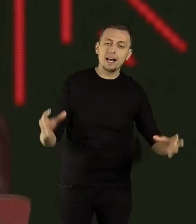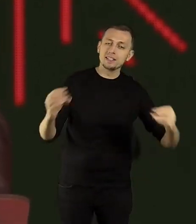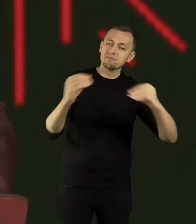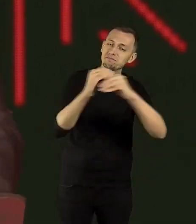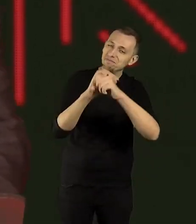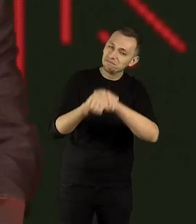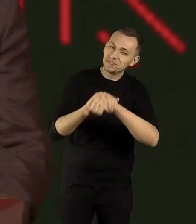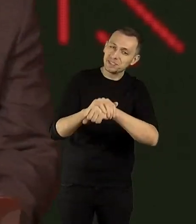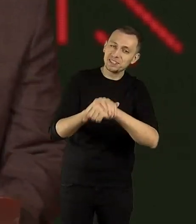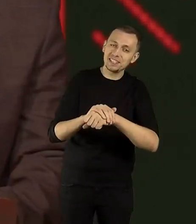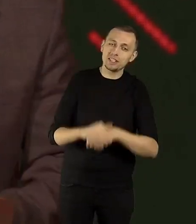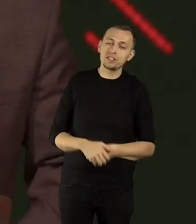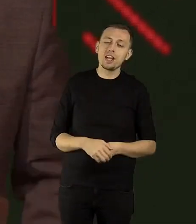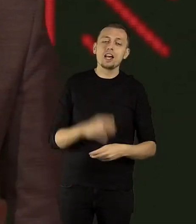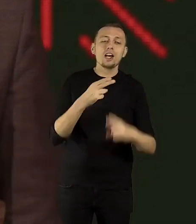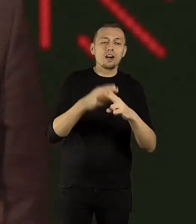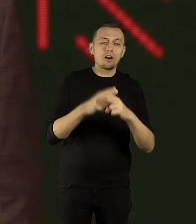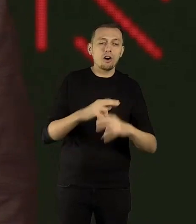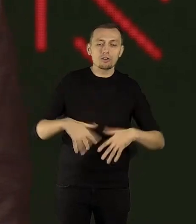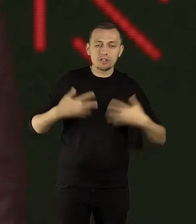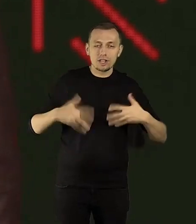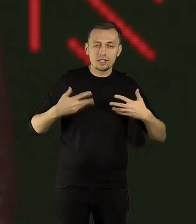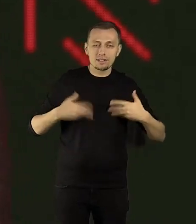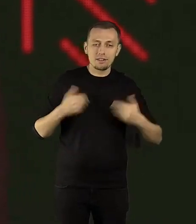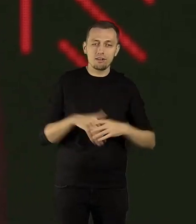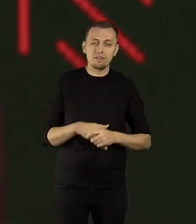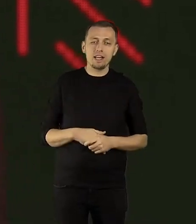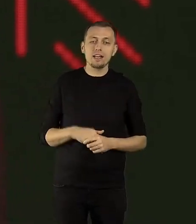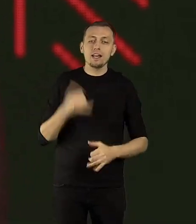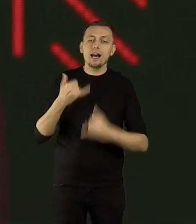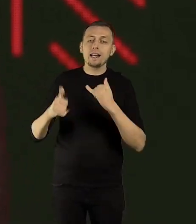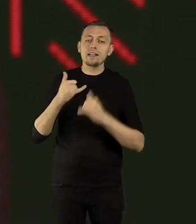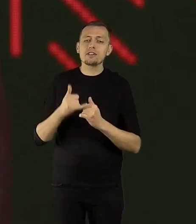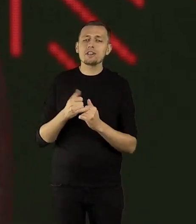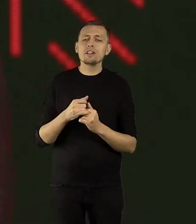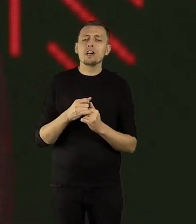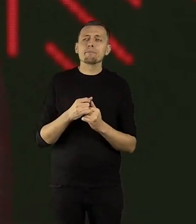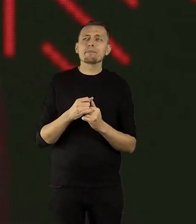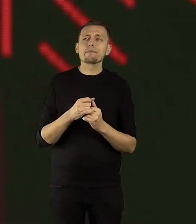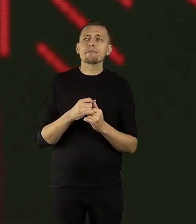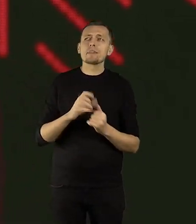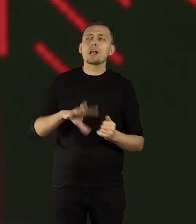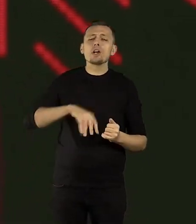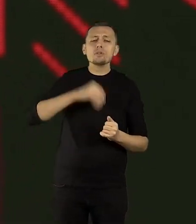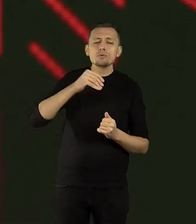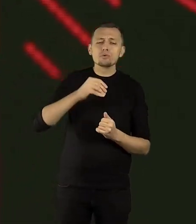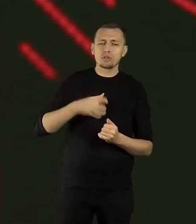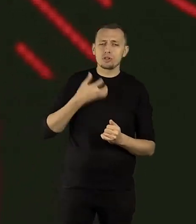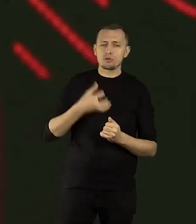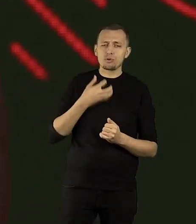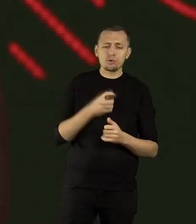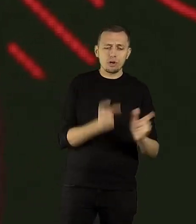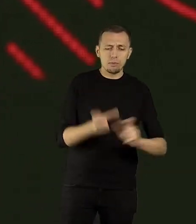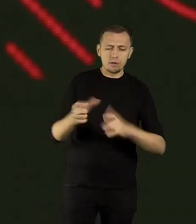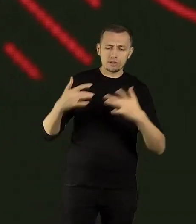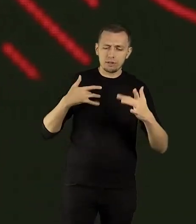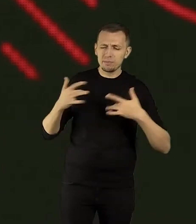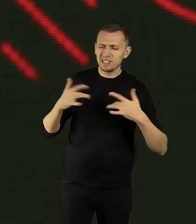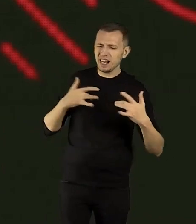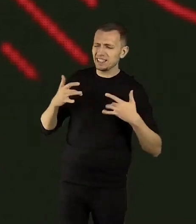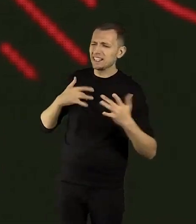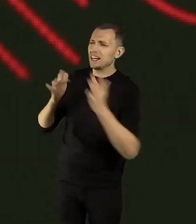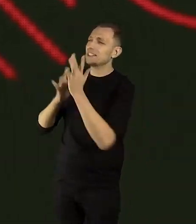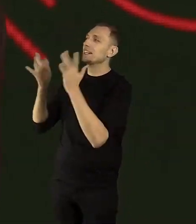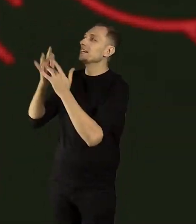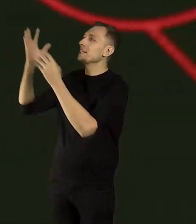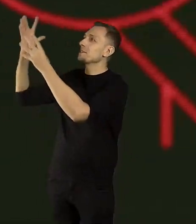trędowaci są oczyszczeni, a poranieni ludzie otrzymują pomoc. I wszystko to i wiele więcej pochodzi